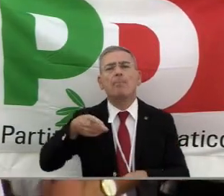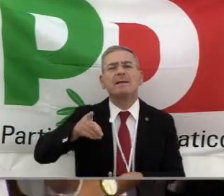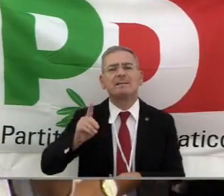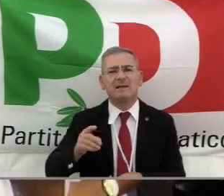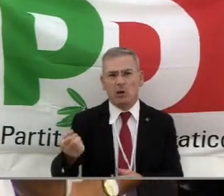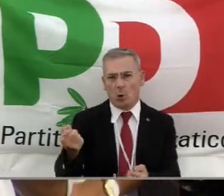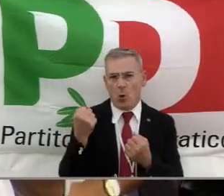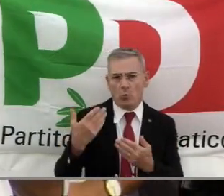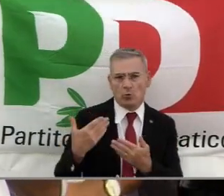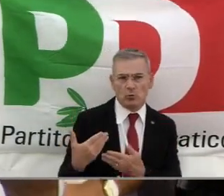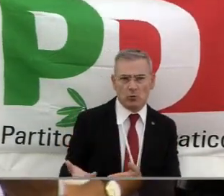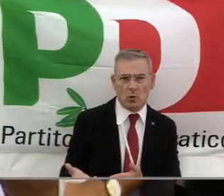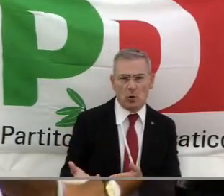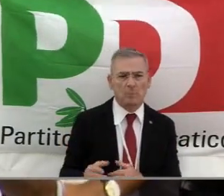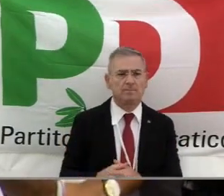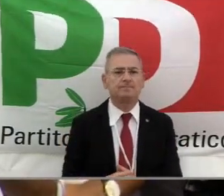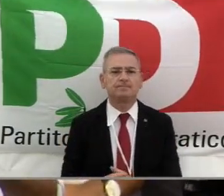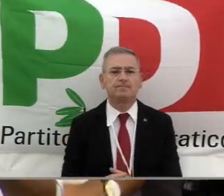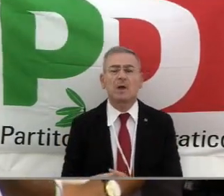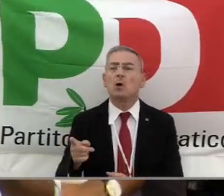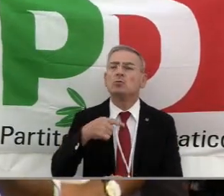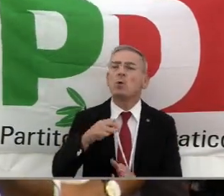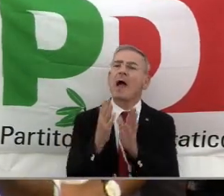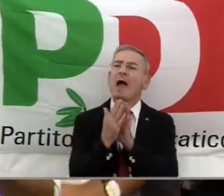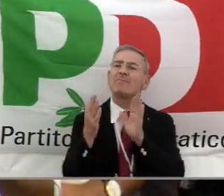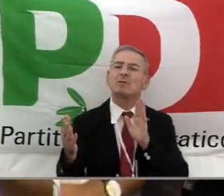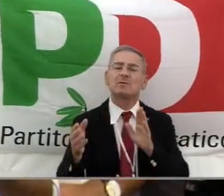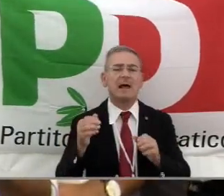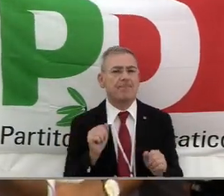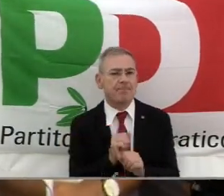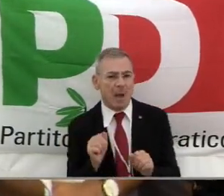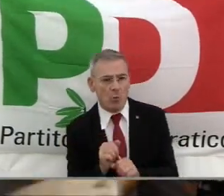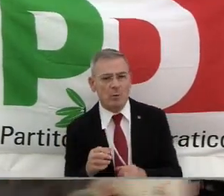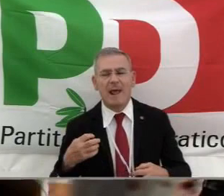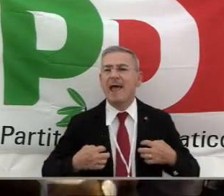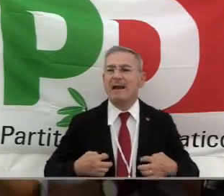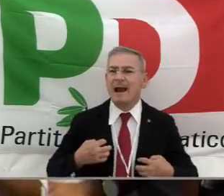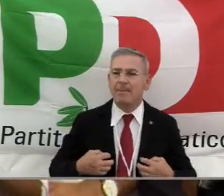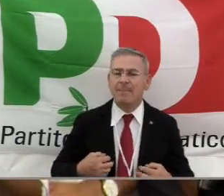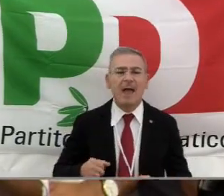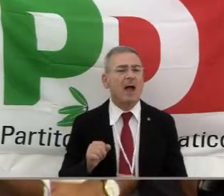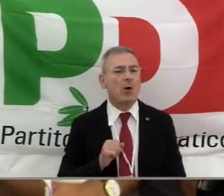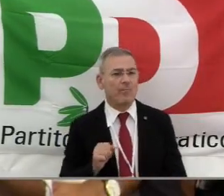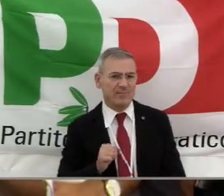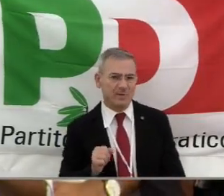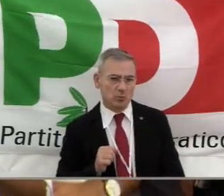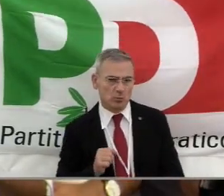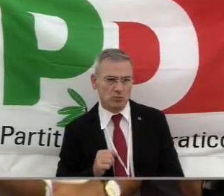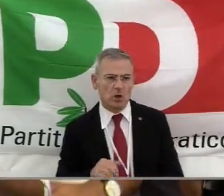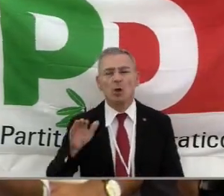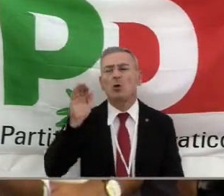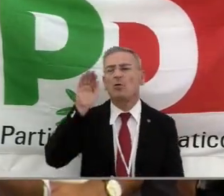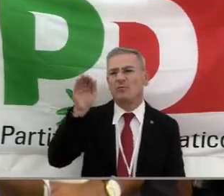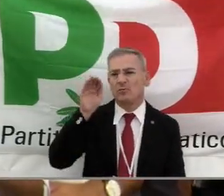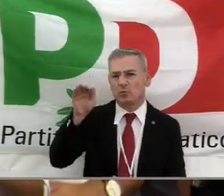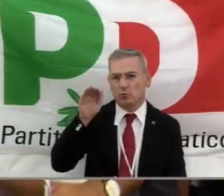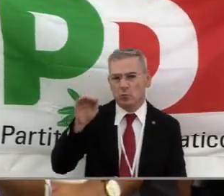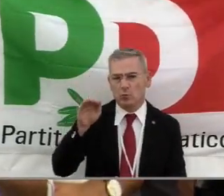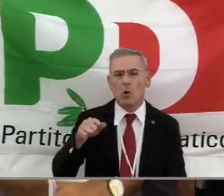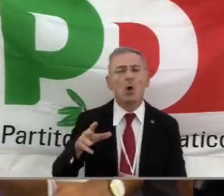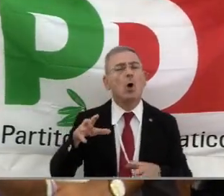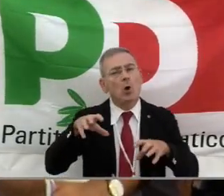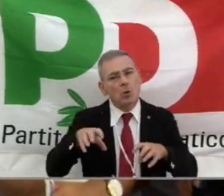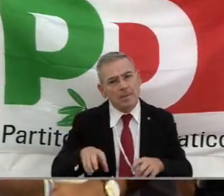Democratico. Noi vogliamo affrontare le paure, la rabbia, con la fiducia, col futuro,